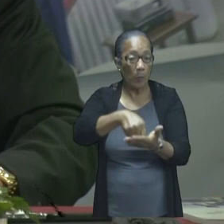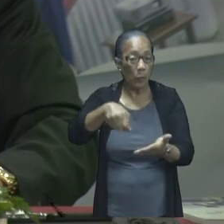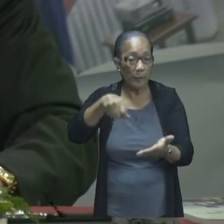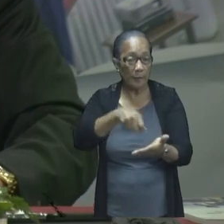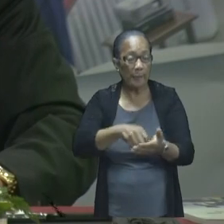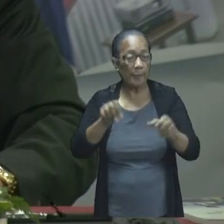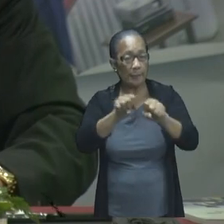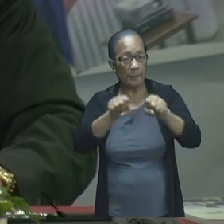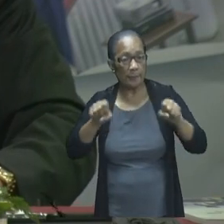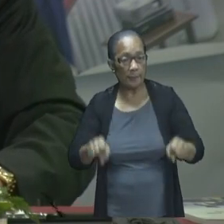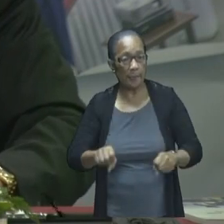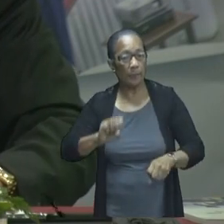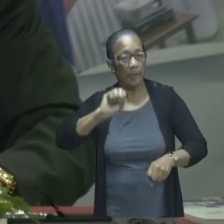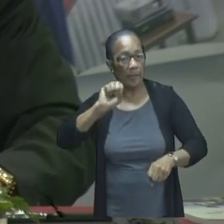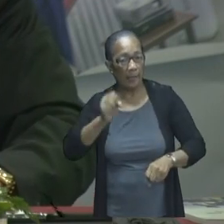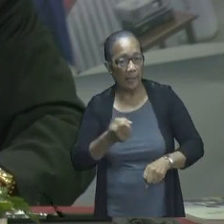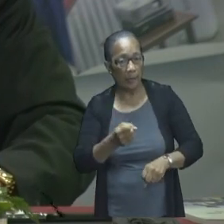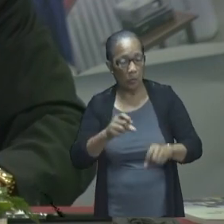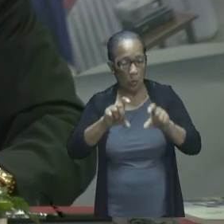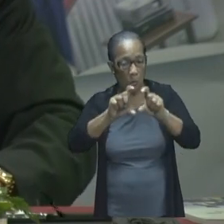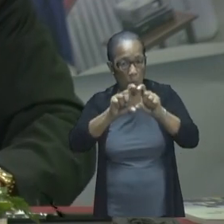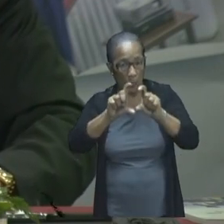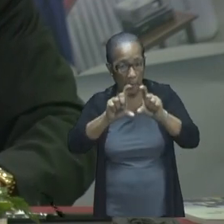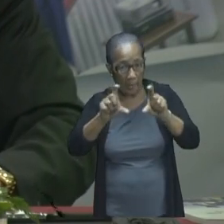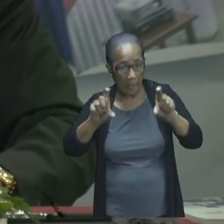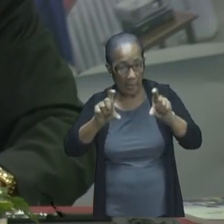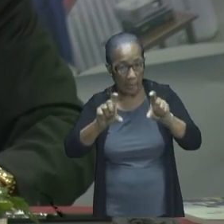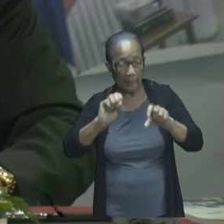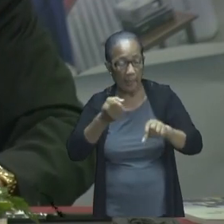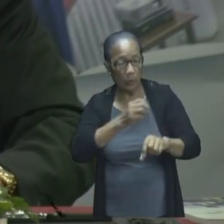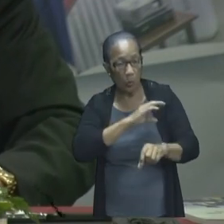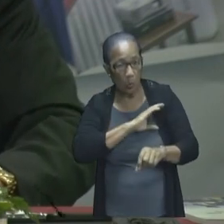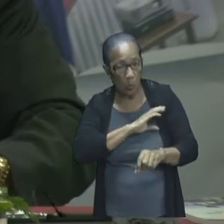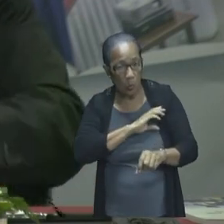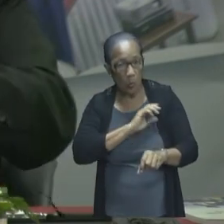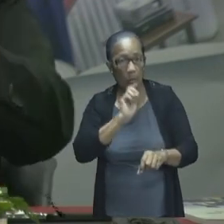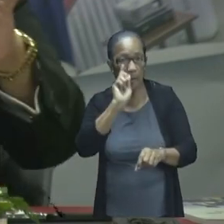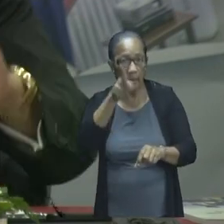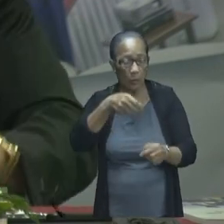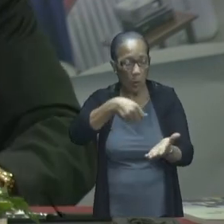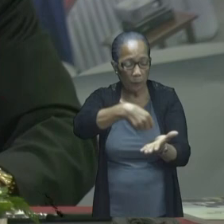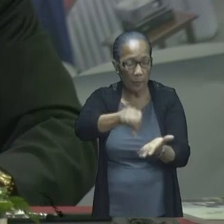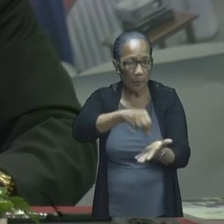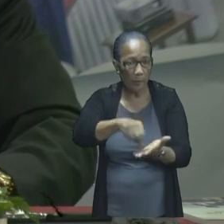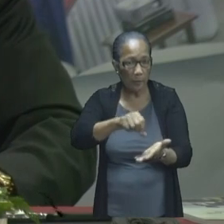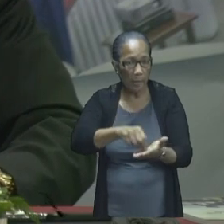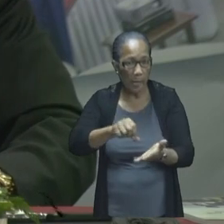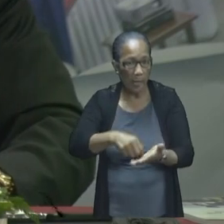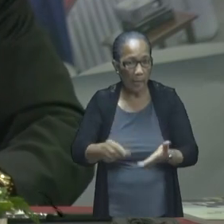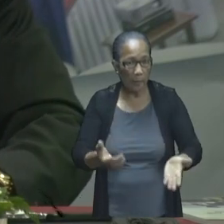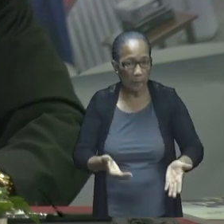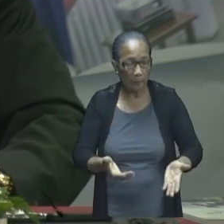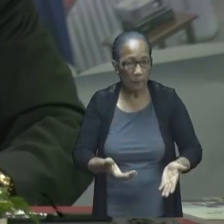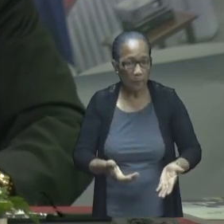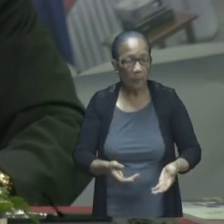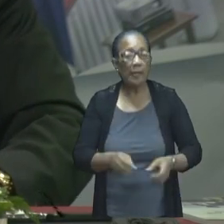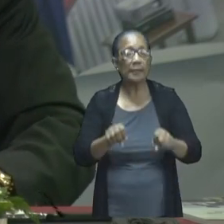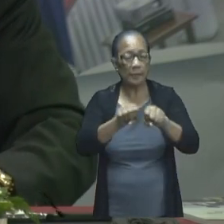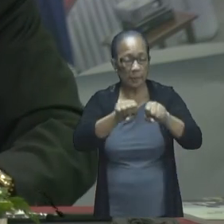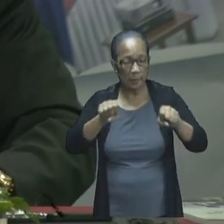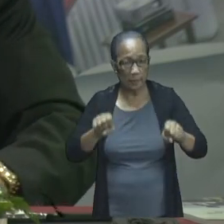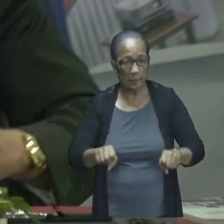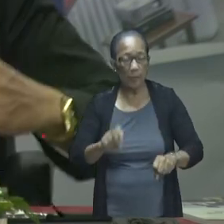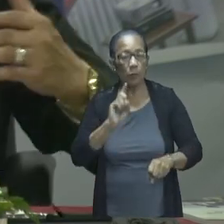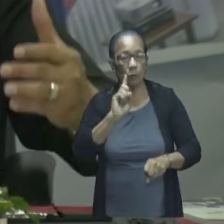regelmatig op gewaardeerd kan worden zodat je met die kaart ook betaling kan plegen en dan heb je geen boek ben gekomen nodig en dat ze systeem wordt nu